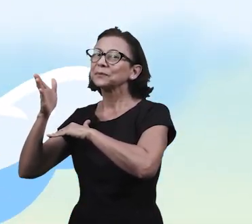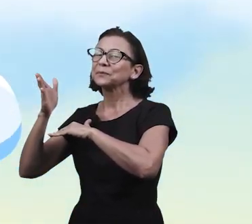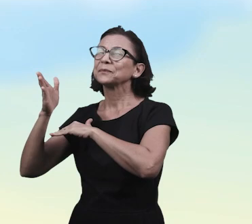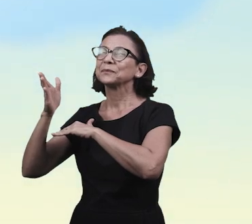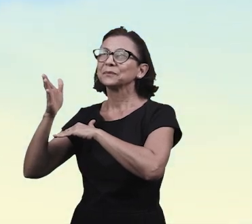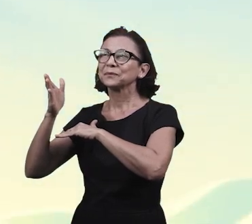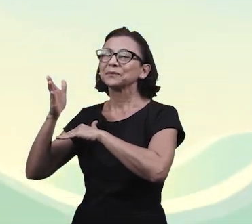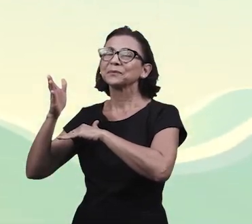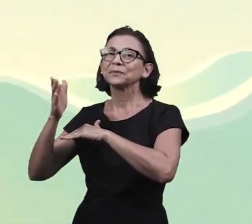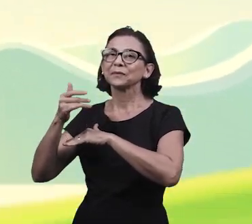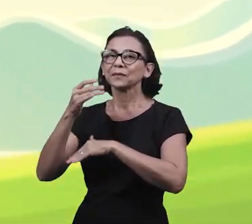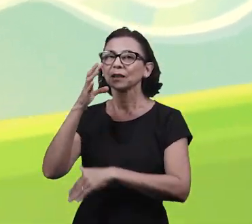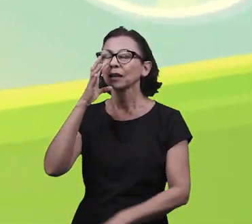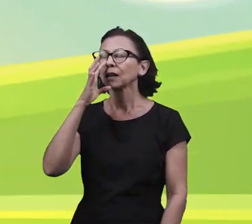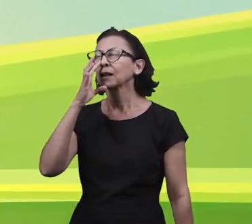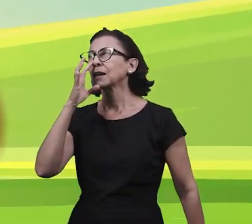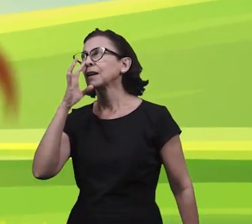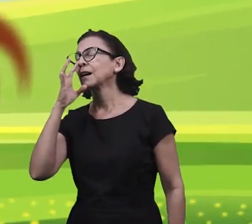ali.